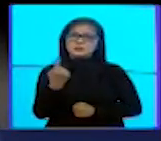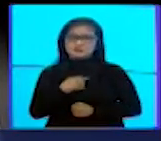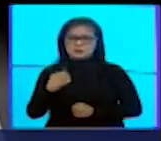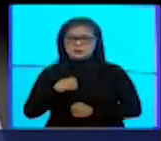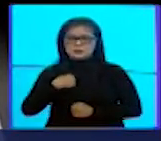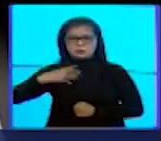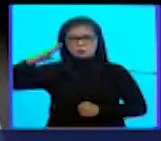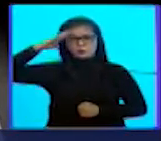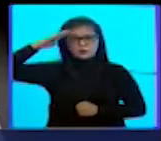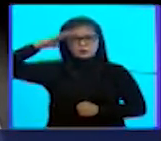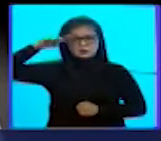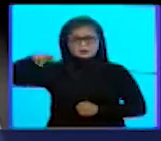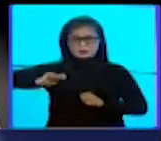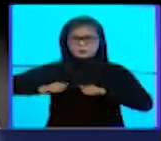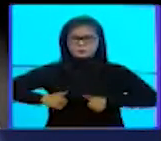bangsa,